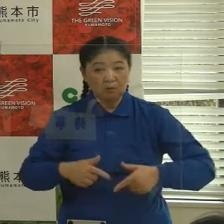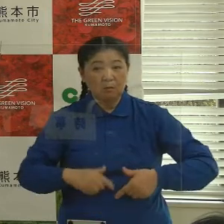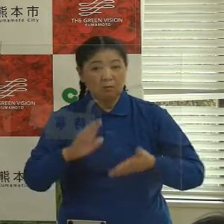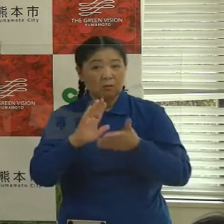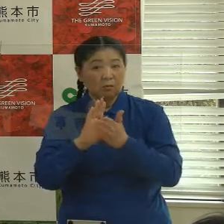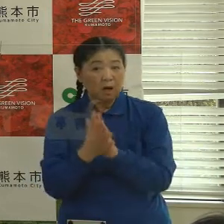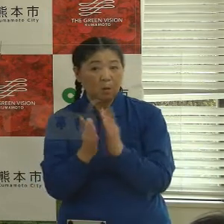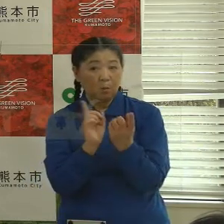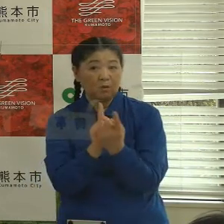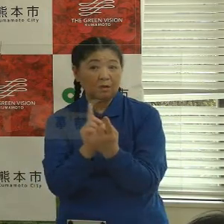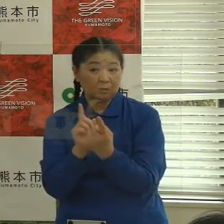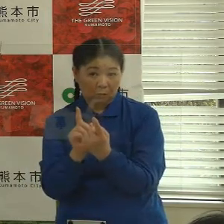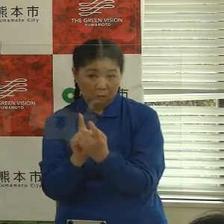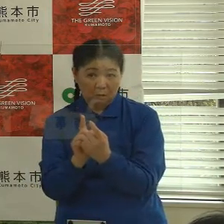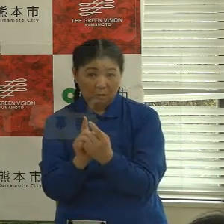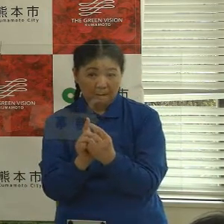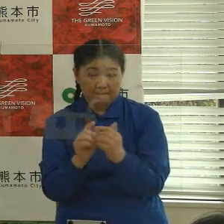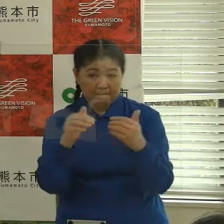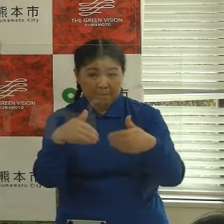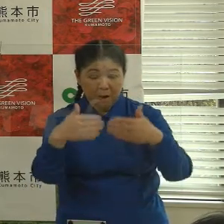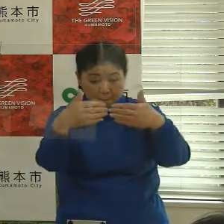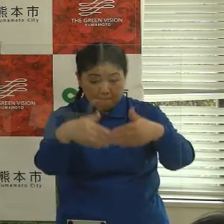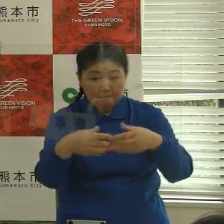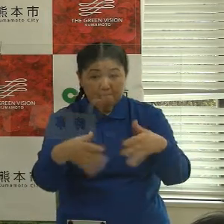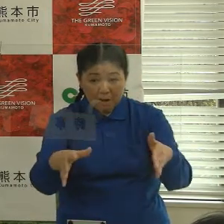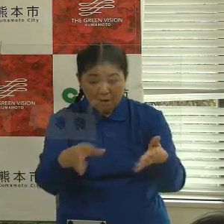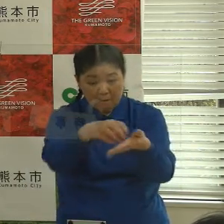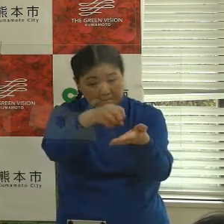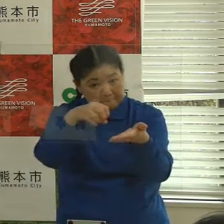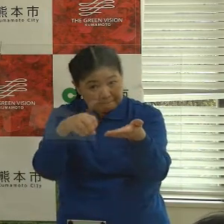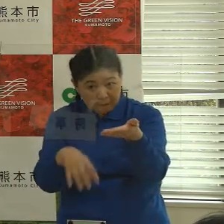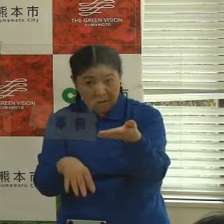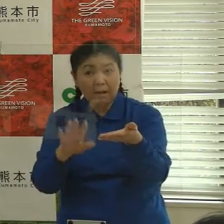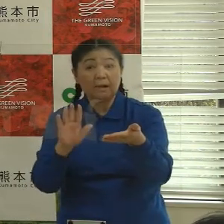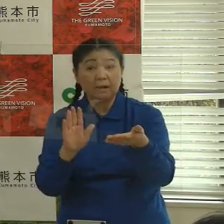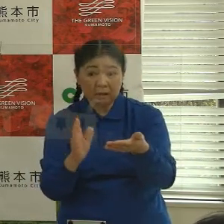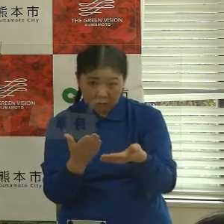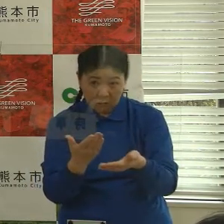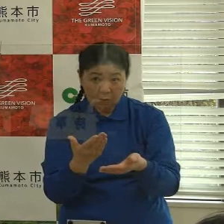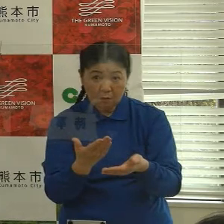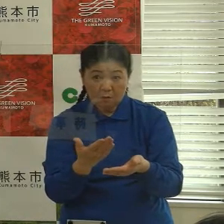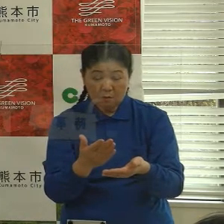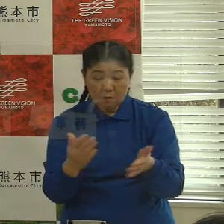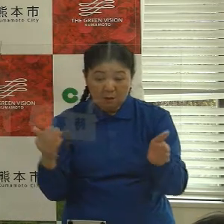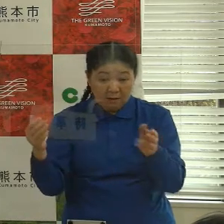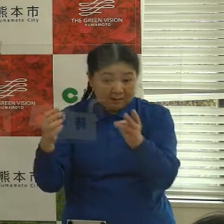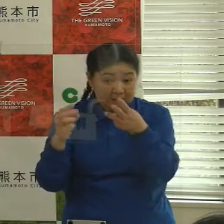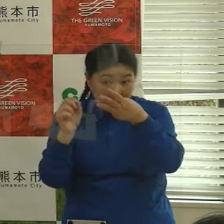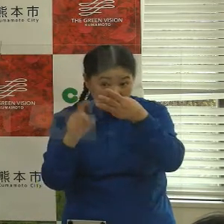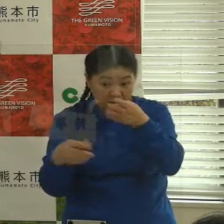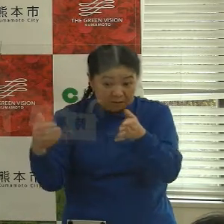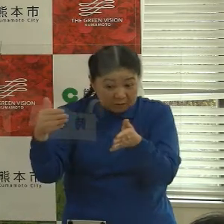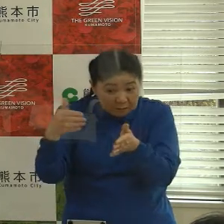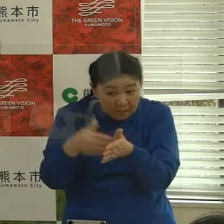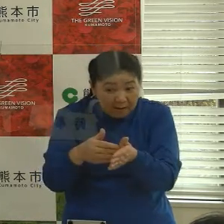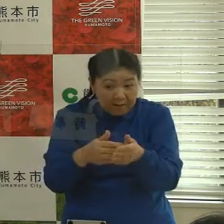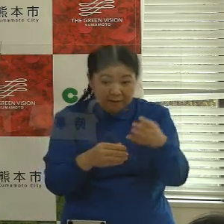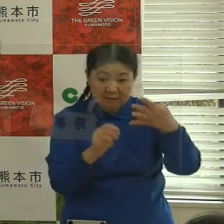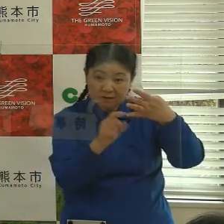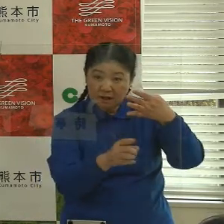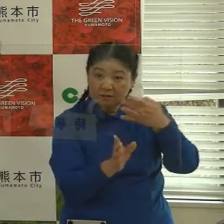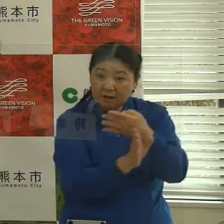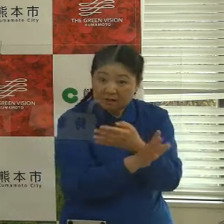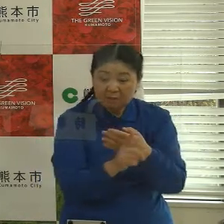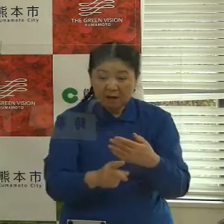熊本県を対象としたまん延防止等重点措置は解除されましたが年度末から年度初めにかけ